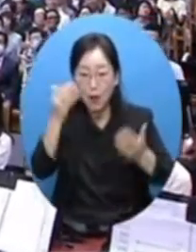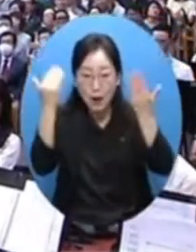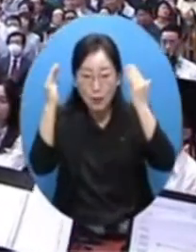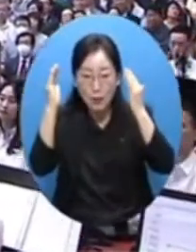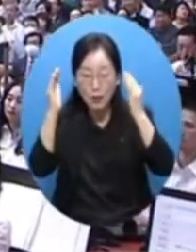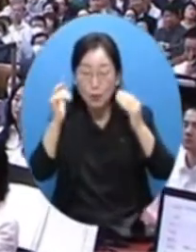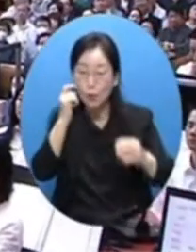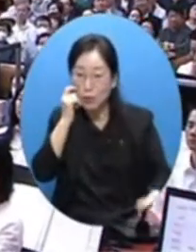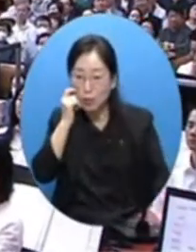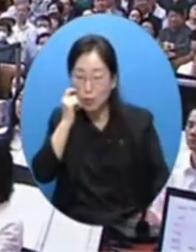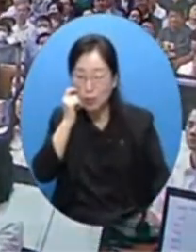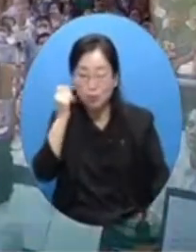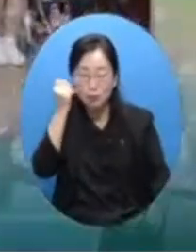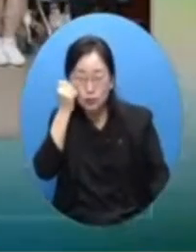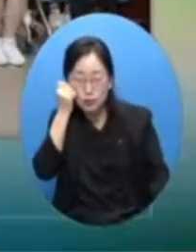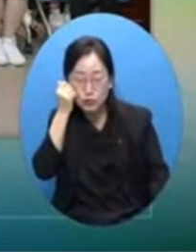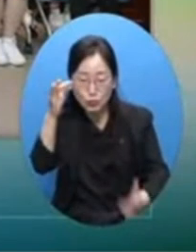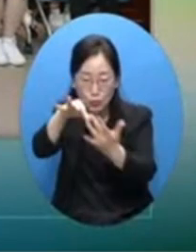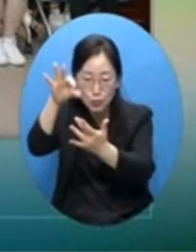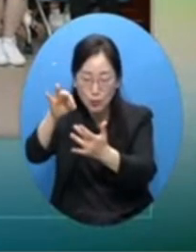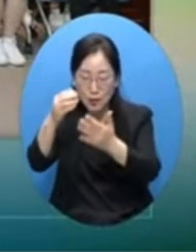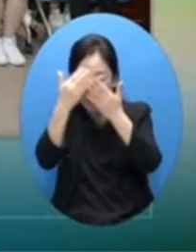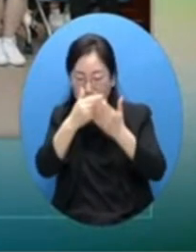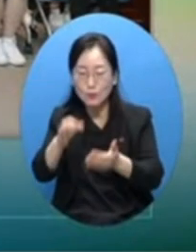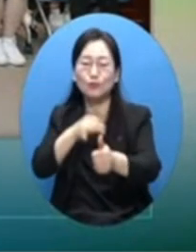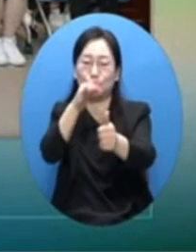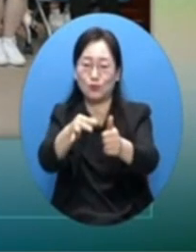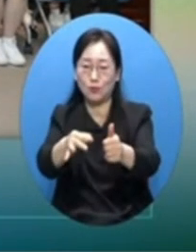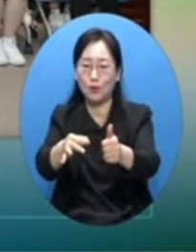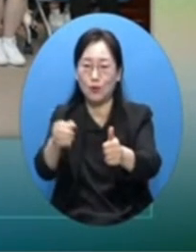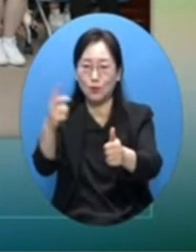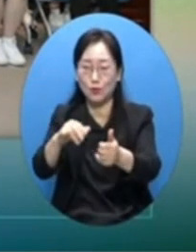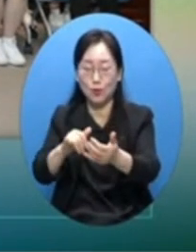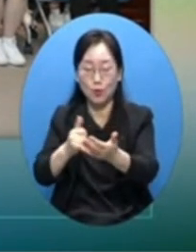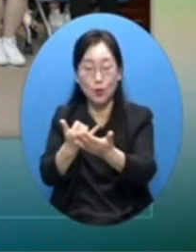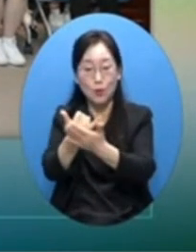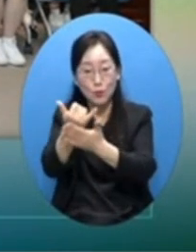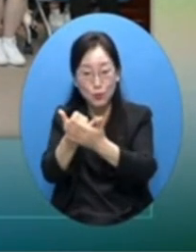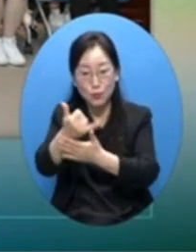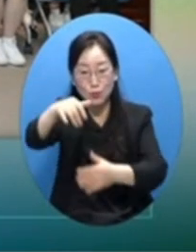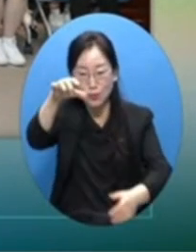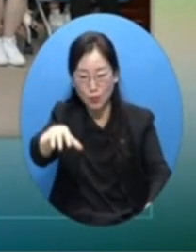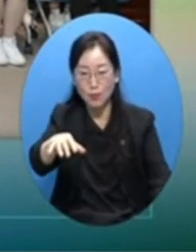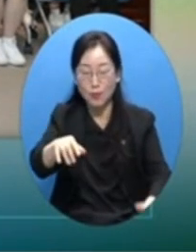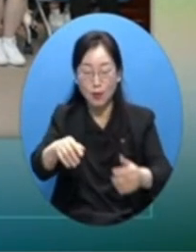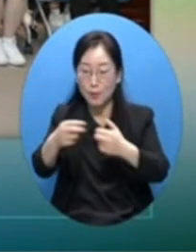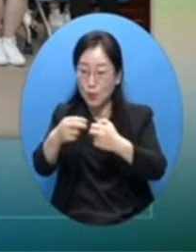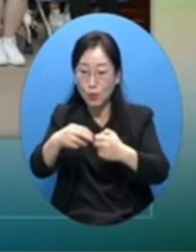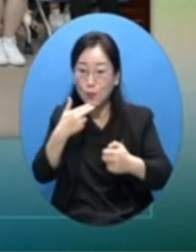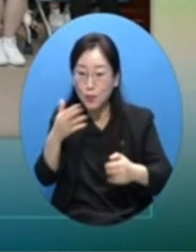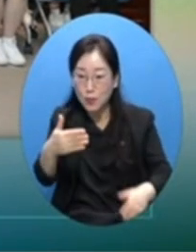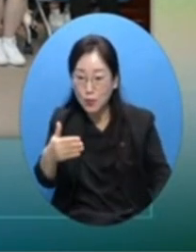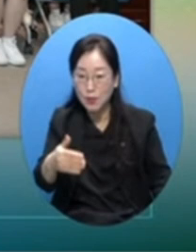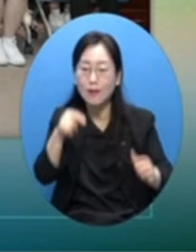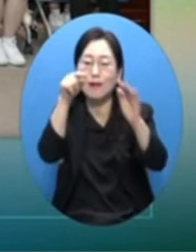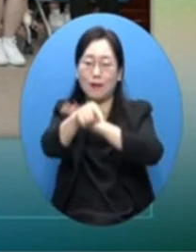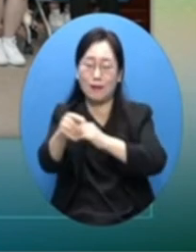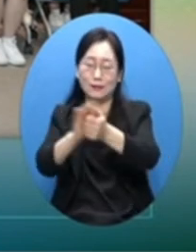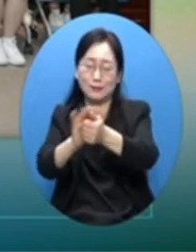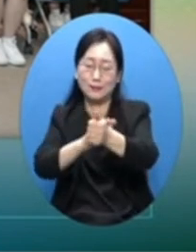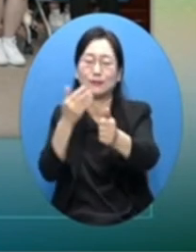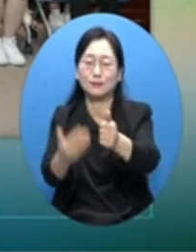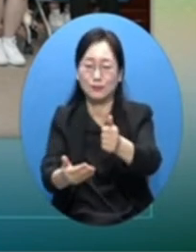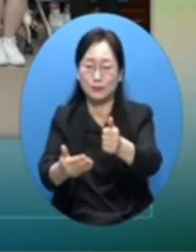못하는 학생들에게 장학금을 주고 보육원 무의촌에서 그들이 나가서 무료로 진료하면서 자신의